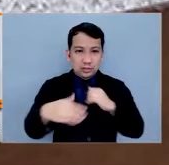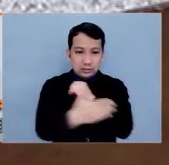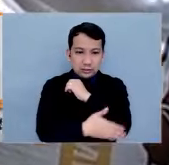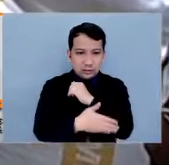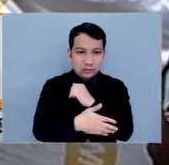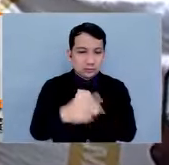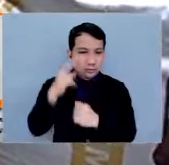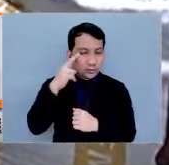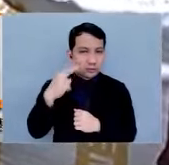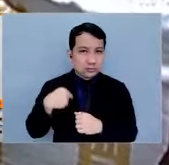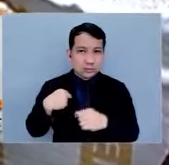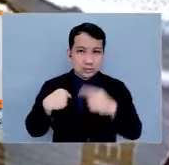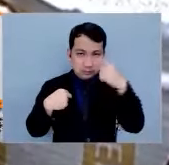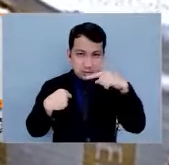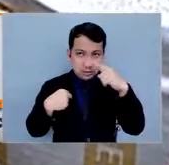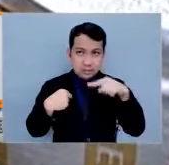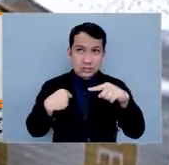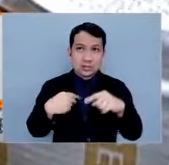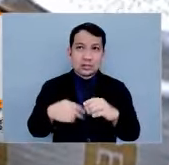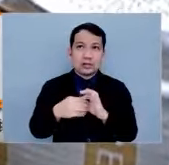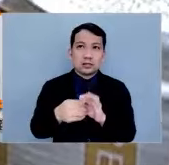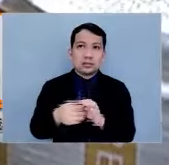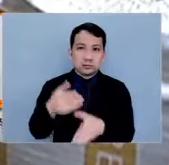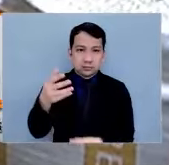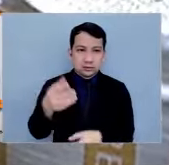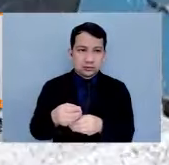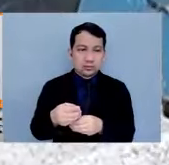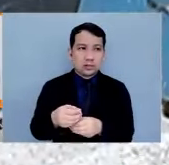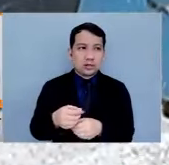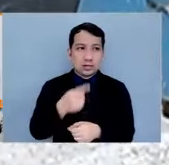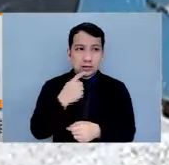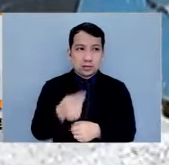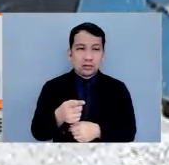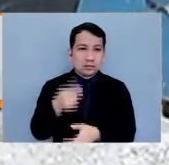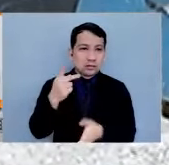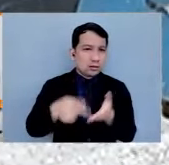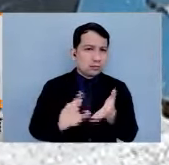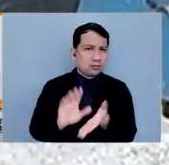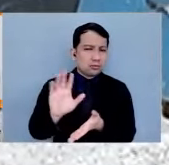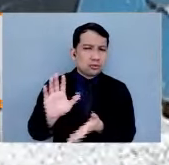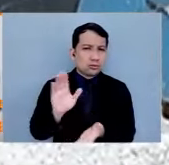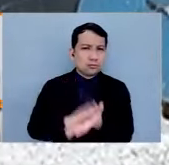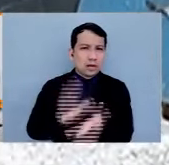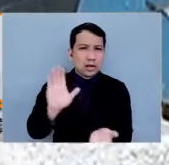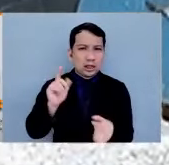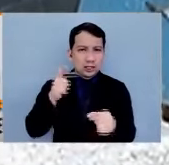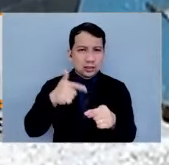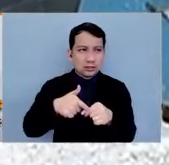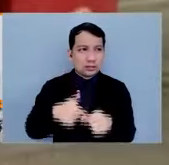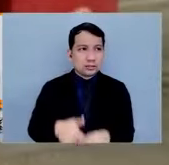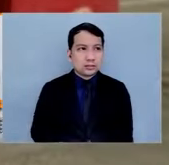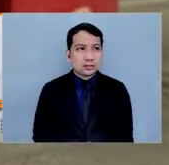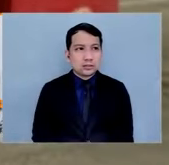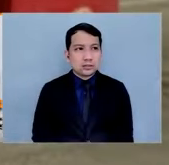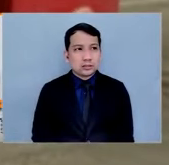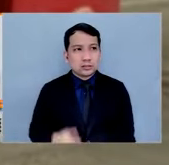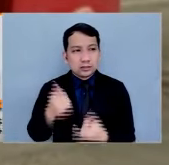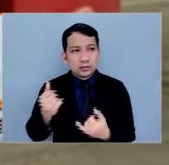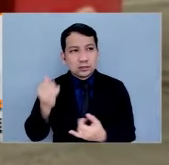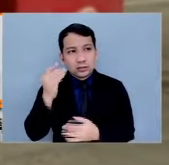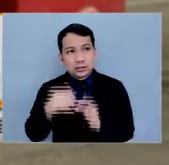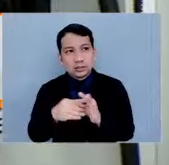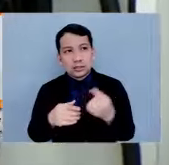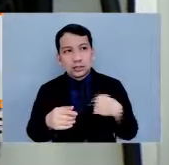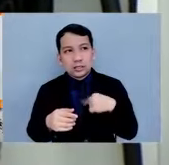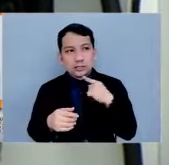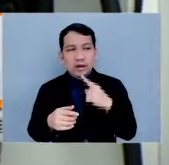Thailand. Dagdag pa ng Pangulo, nakakaapekto rin sa presyo ng bigas ang mahal na gasolina. Ginagawa na raw ng administrasyon ang lahat para magkaroon